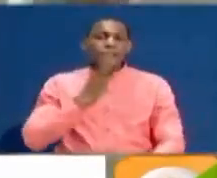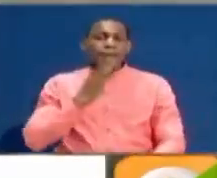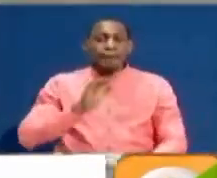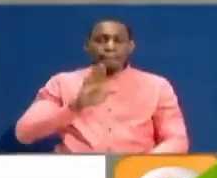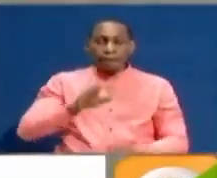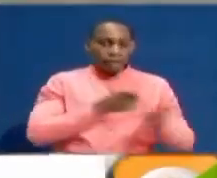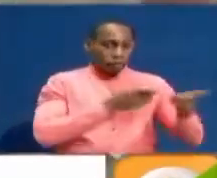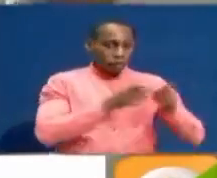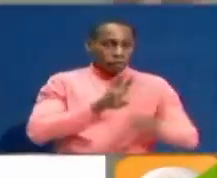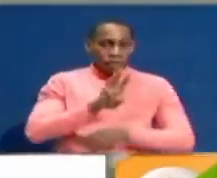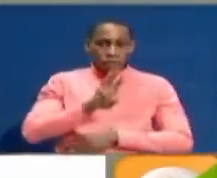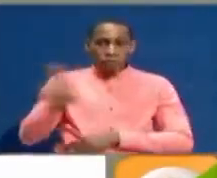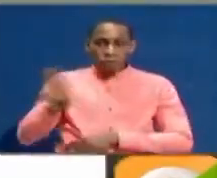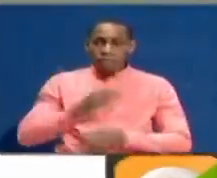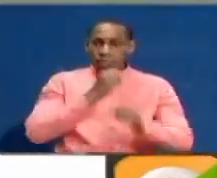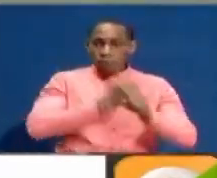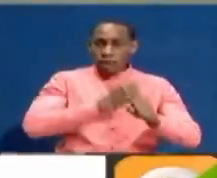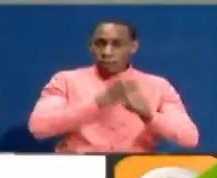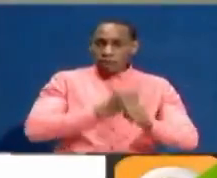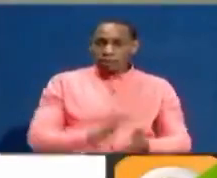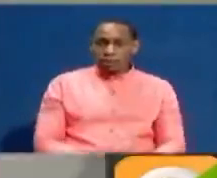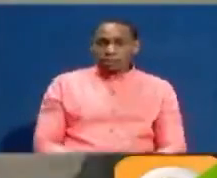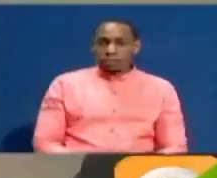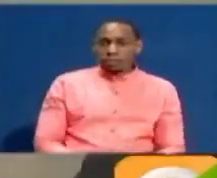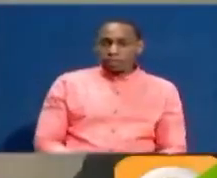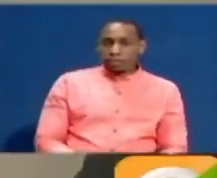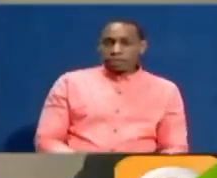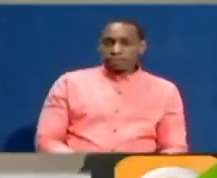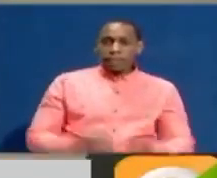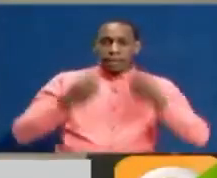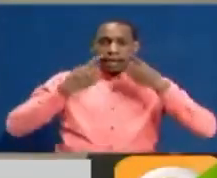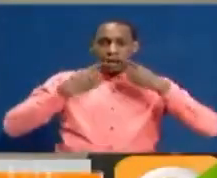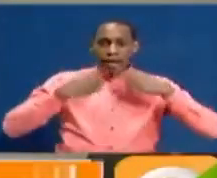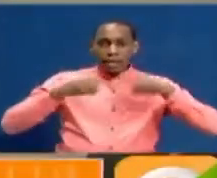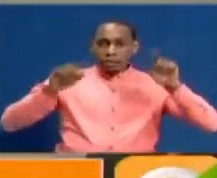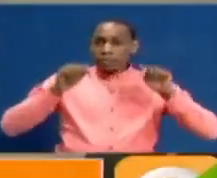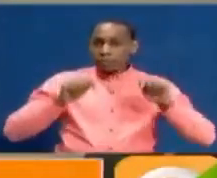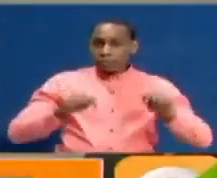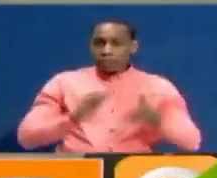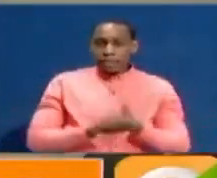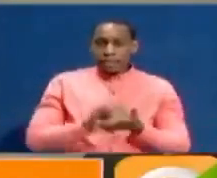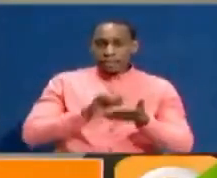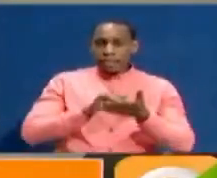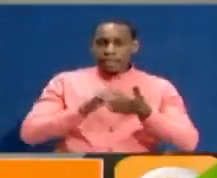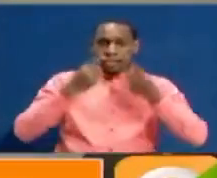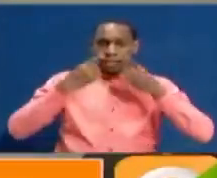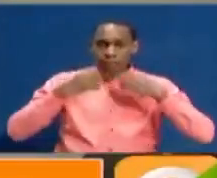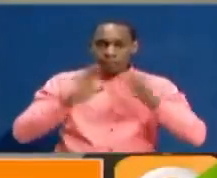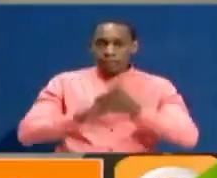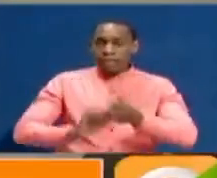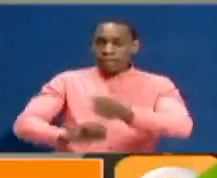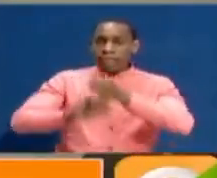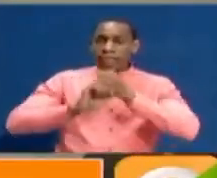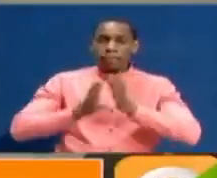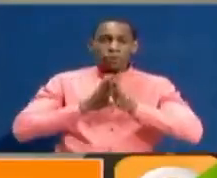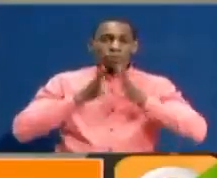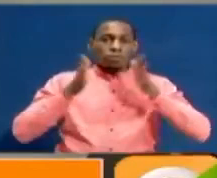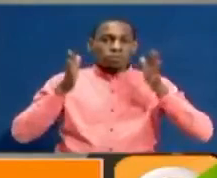mshike doria Western, mutufanyie kazi. Kile mmetangaza leo, hiyo proclamation ni endorsement